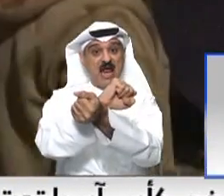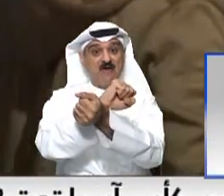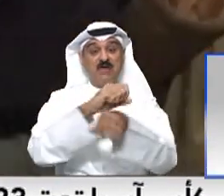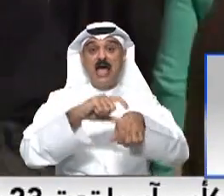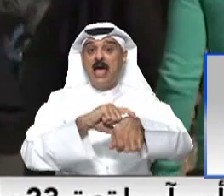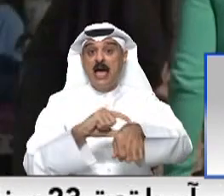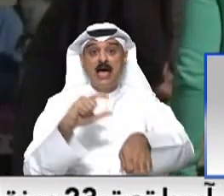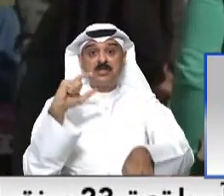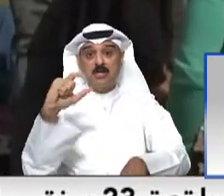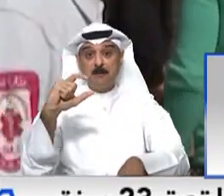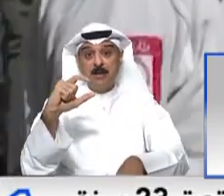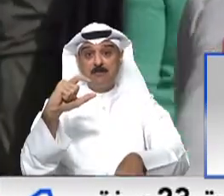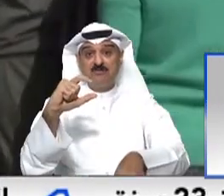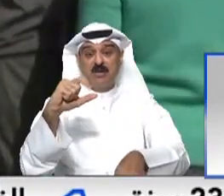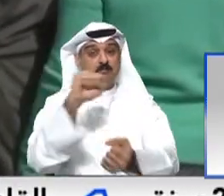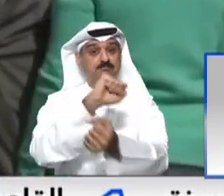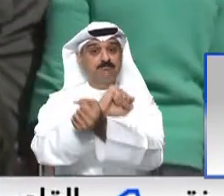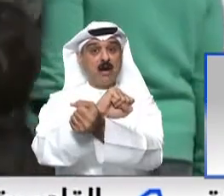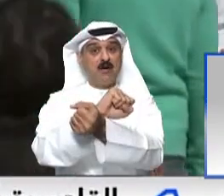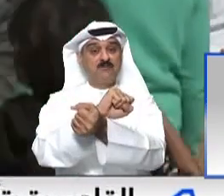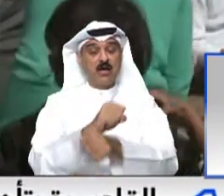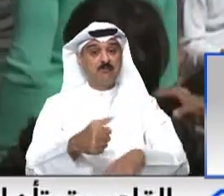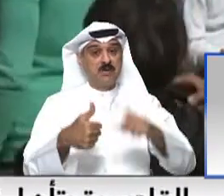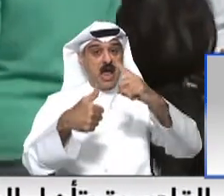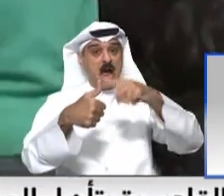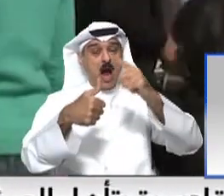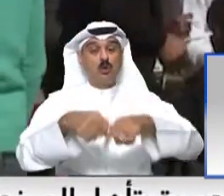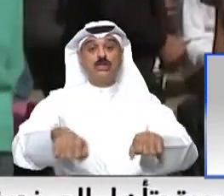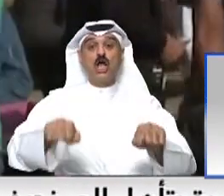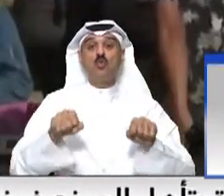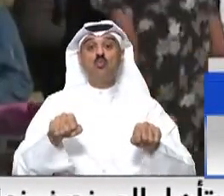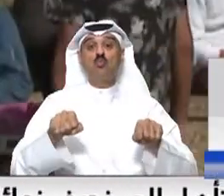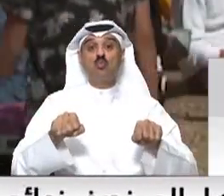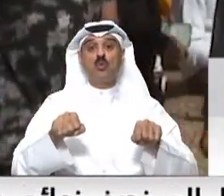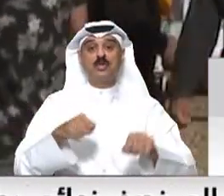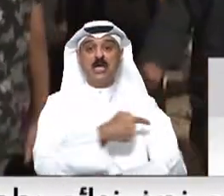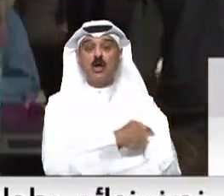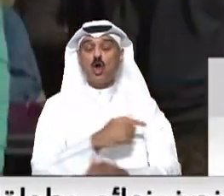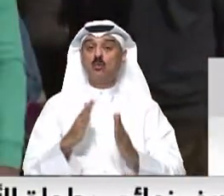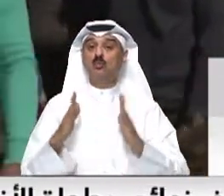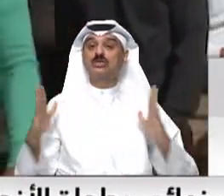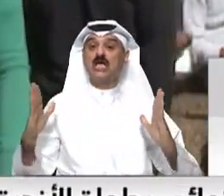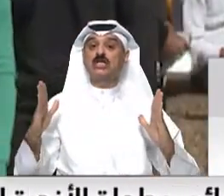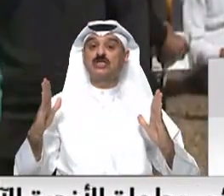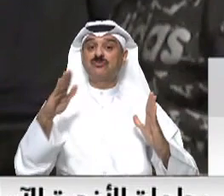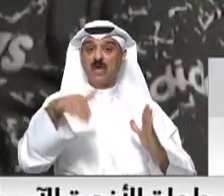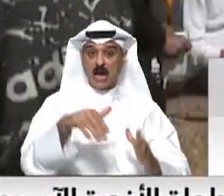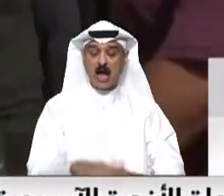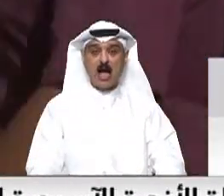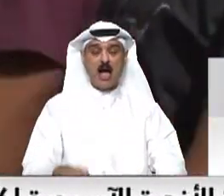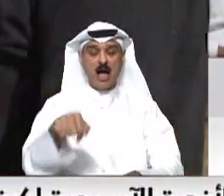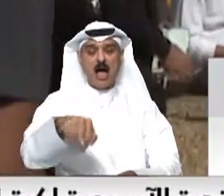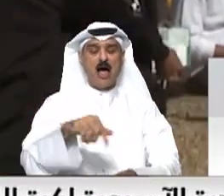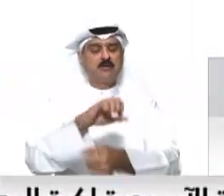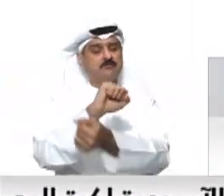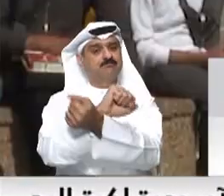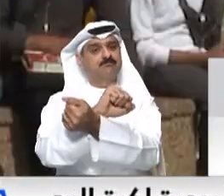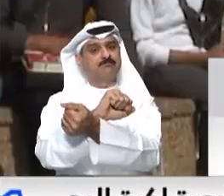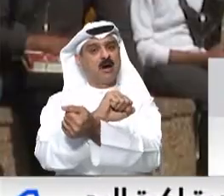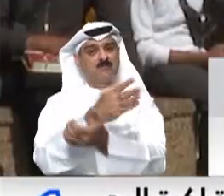الطواقم الطبية وعلى رأسهم مدير عام مجمع الشفاء الطبي الدكتور محمد أبو